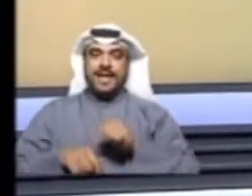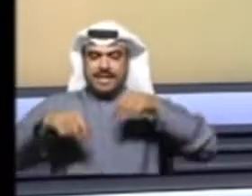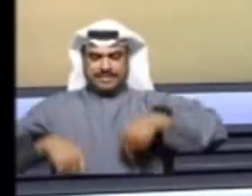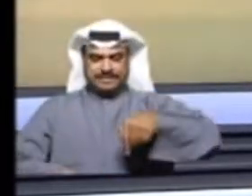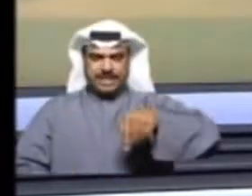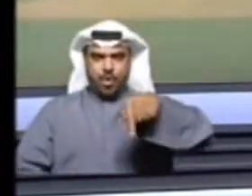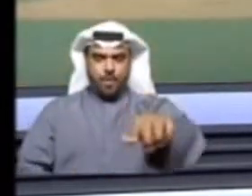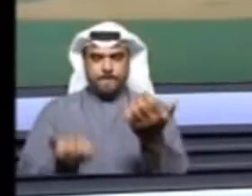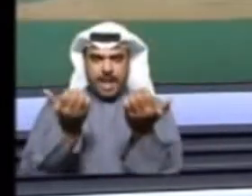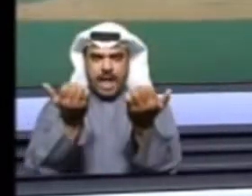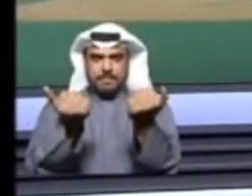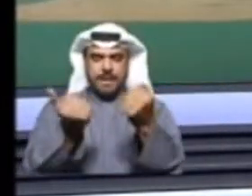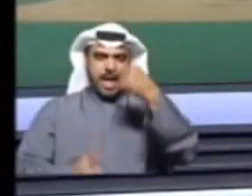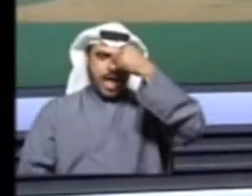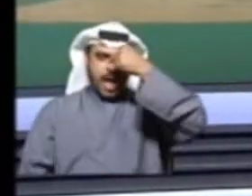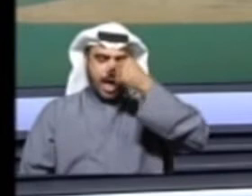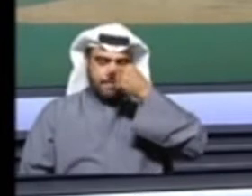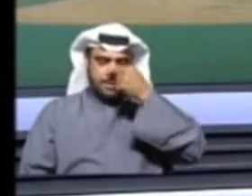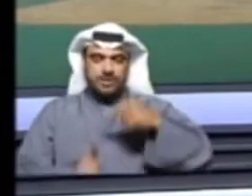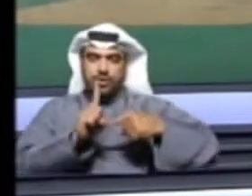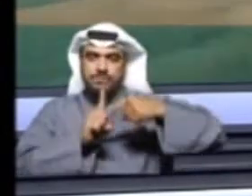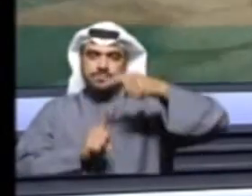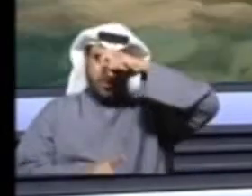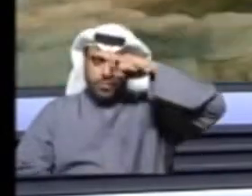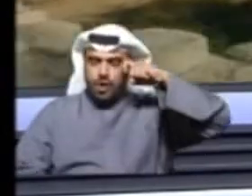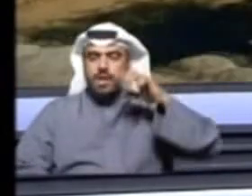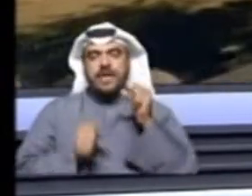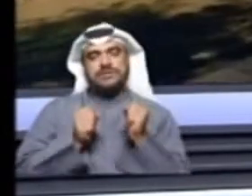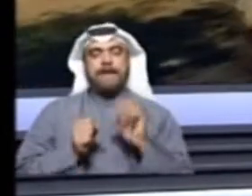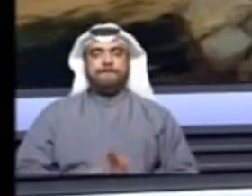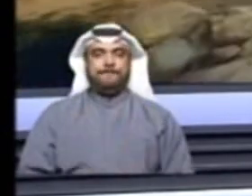بين 8 إلى 9 درجات مئوية. أعزائي المشاهدين،